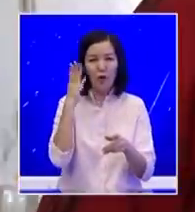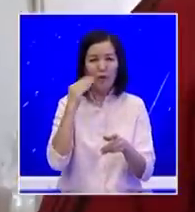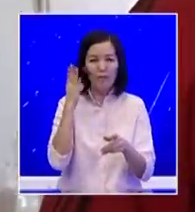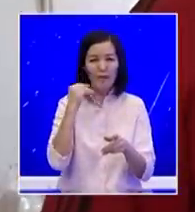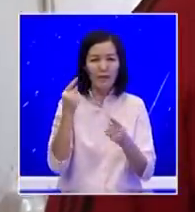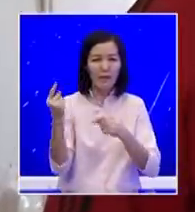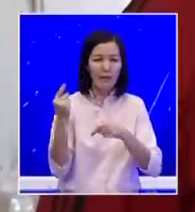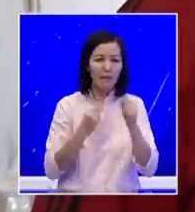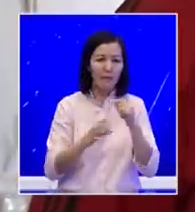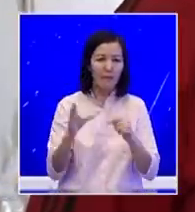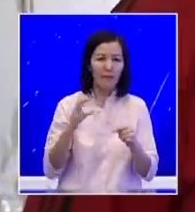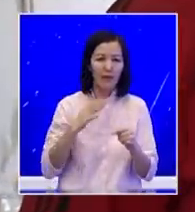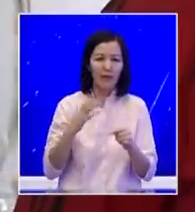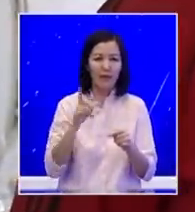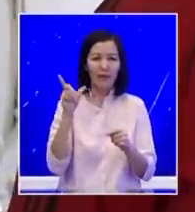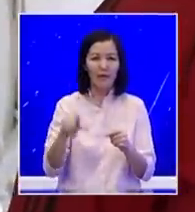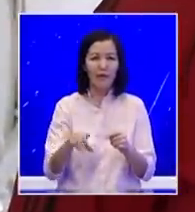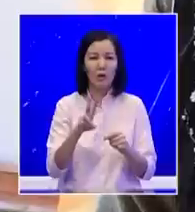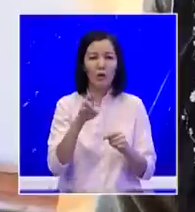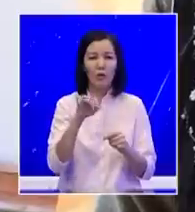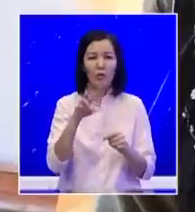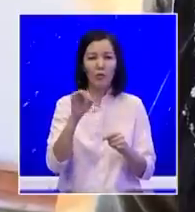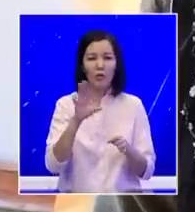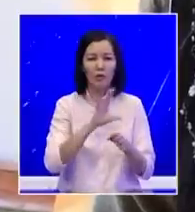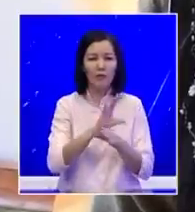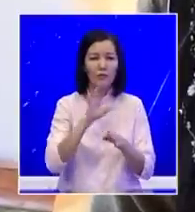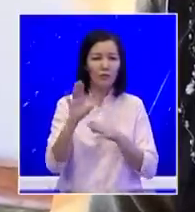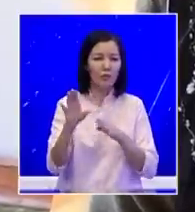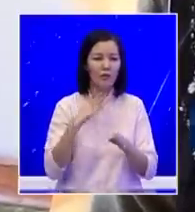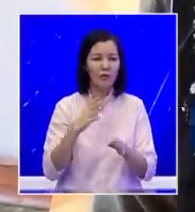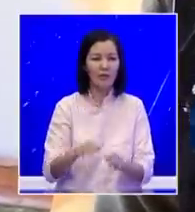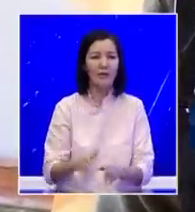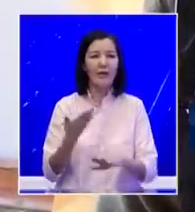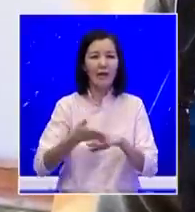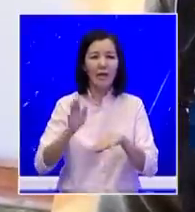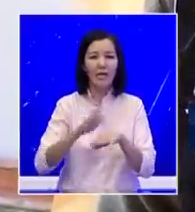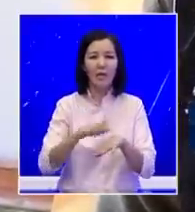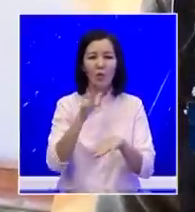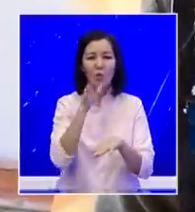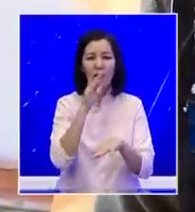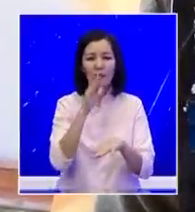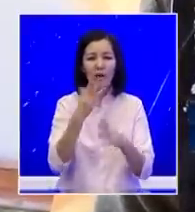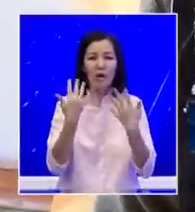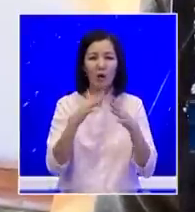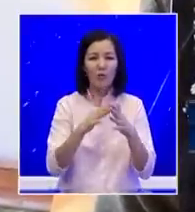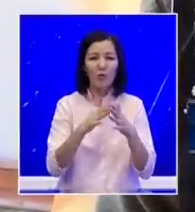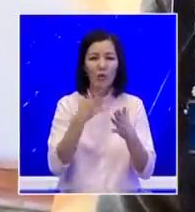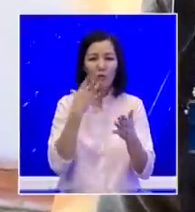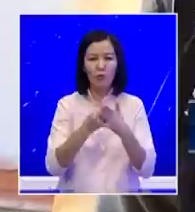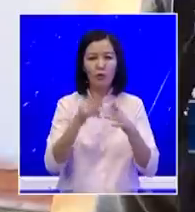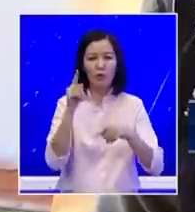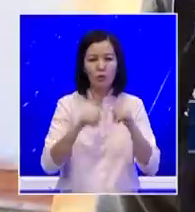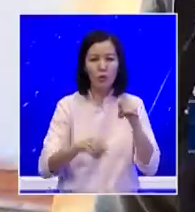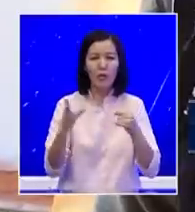белгілі меценат Молдияр Нұрмолдаев жөнелтіпті. Басымызға түскен қиын заманда мына ауылдан шыққан ер азаматтар халқын, елін,